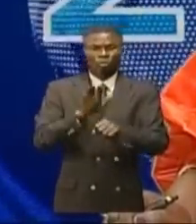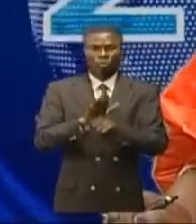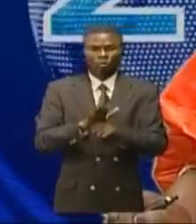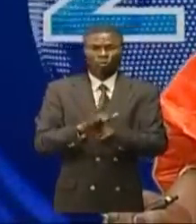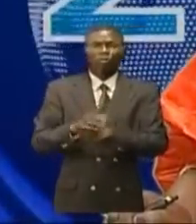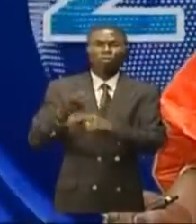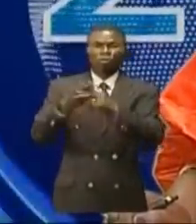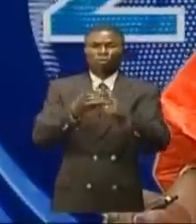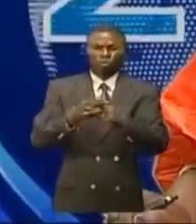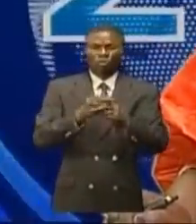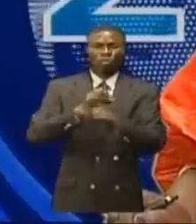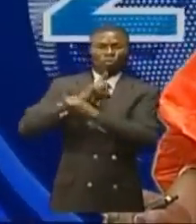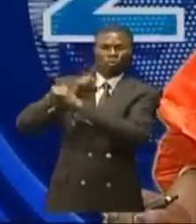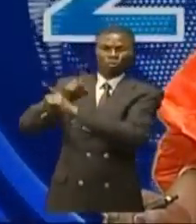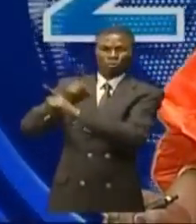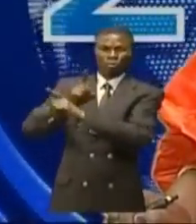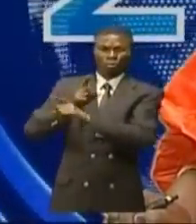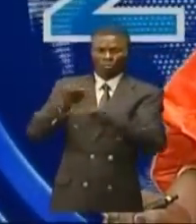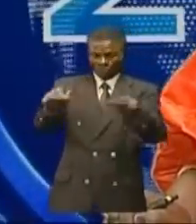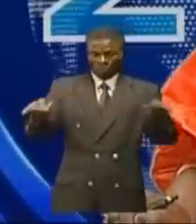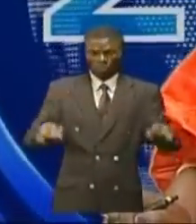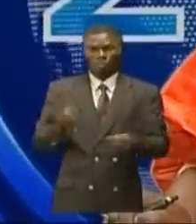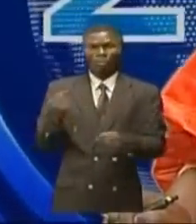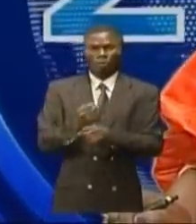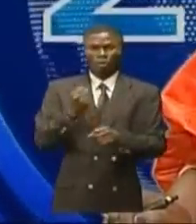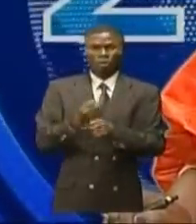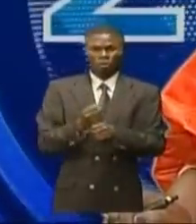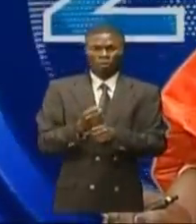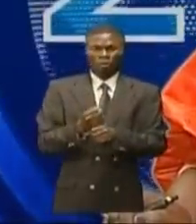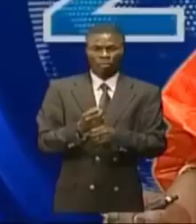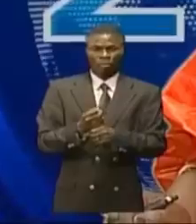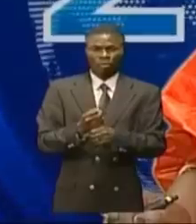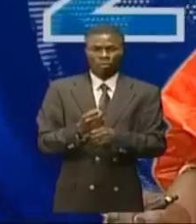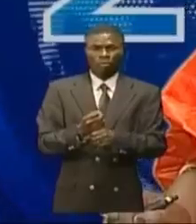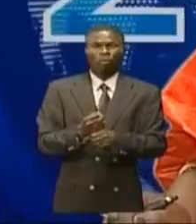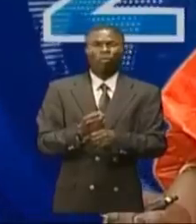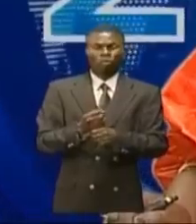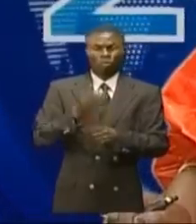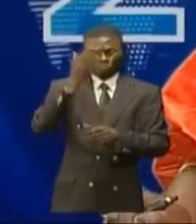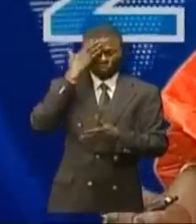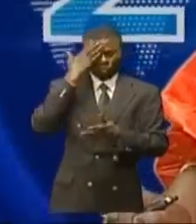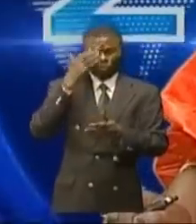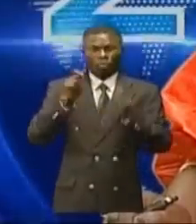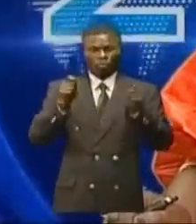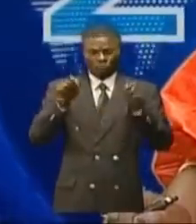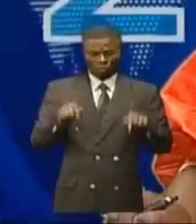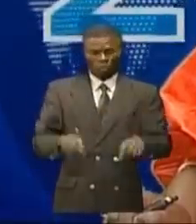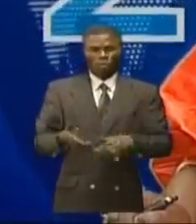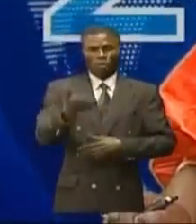la sécurité et la protection sur le lieu du travail. C'est ce qu'on